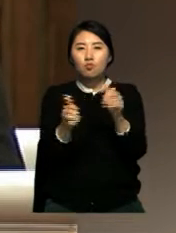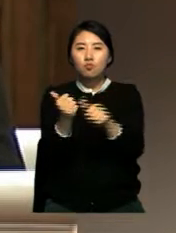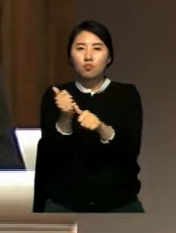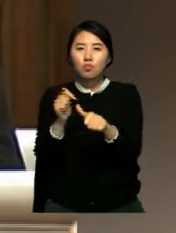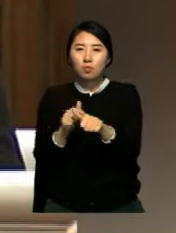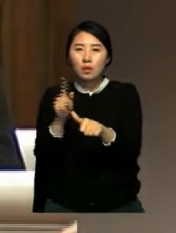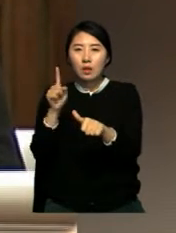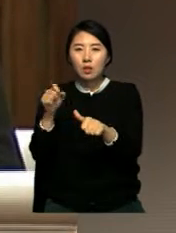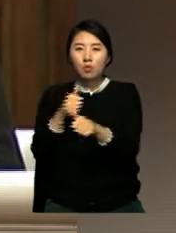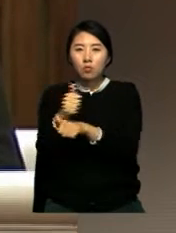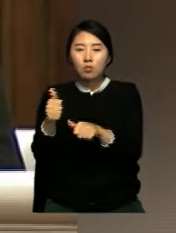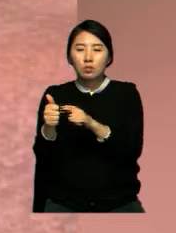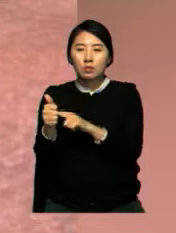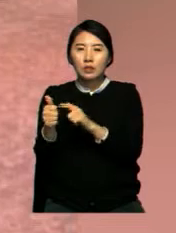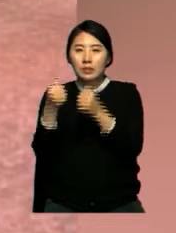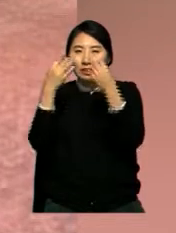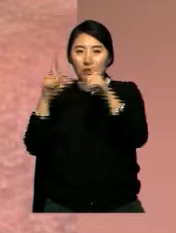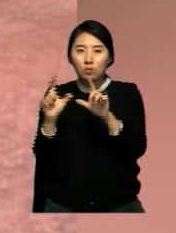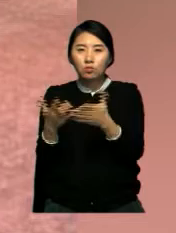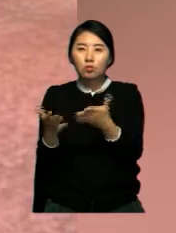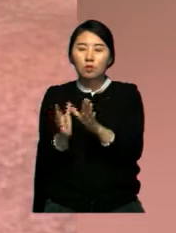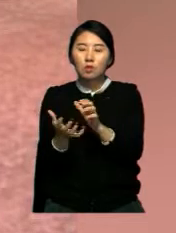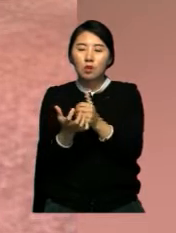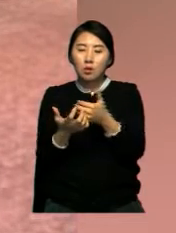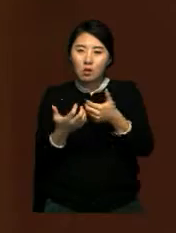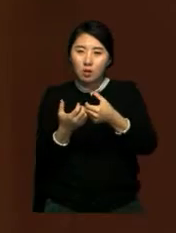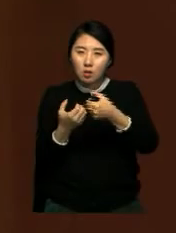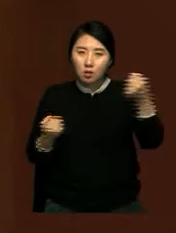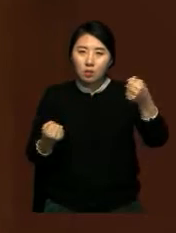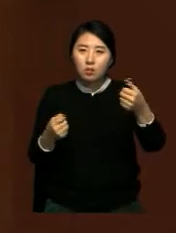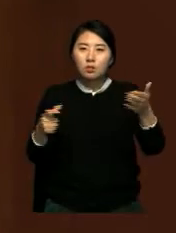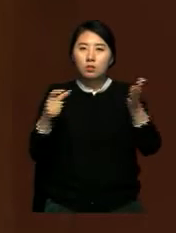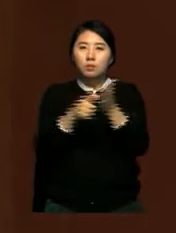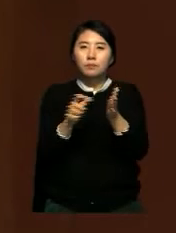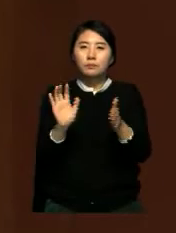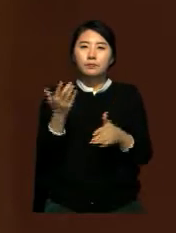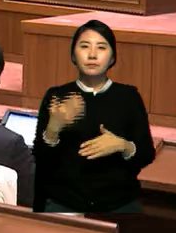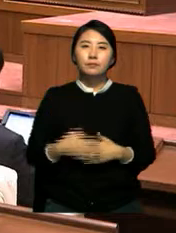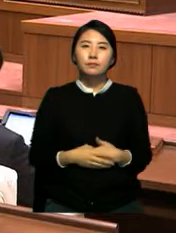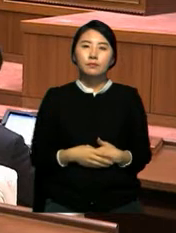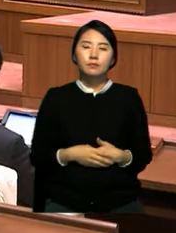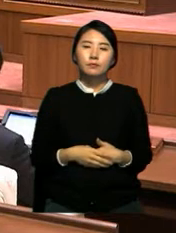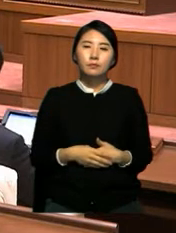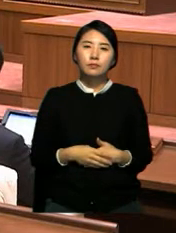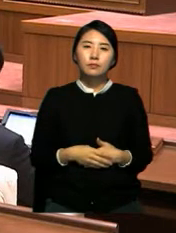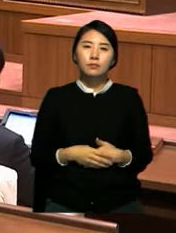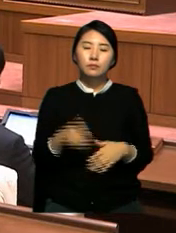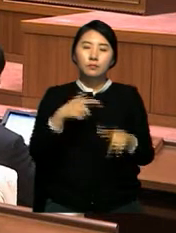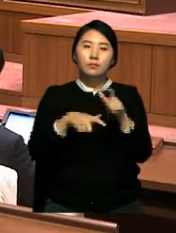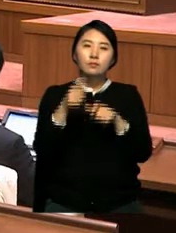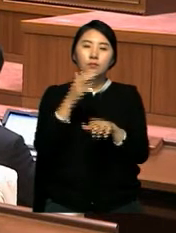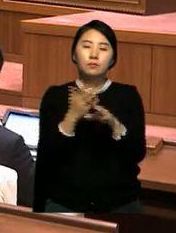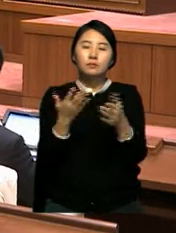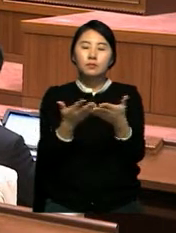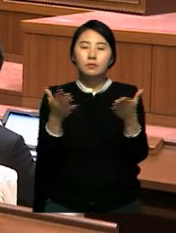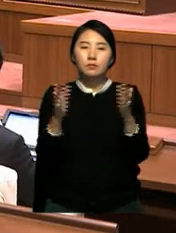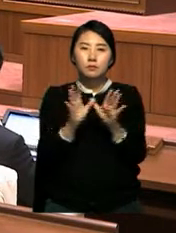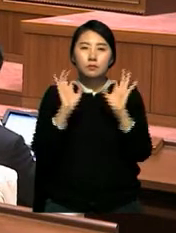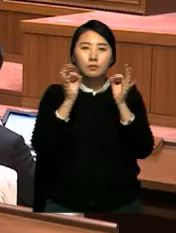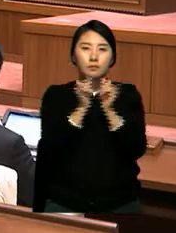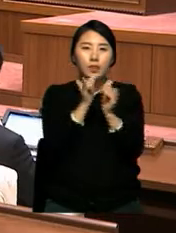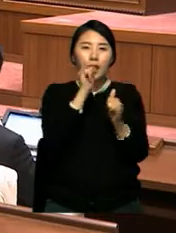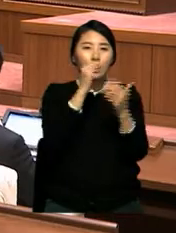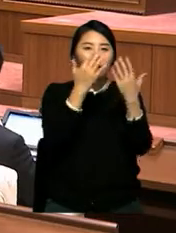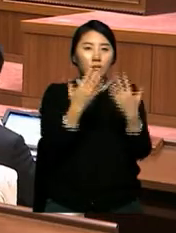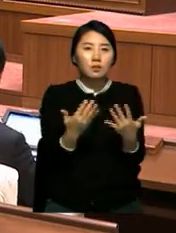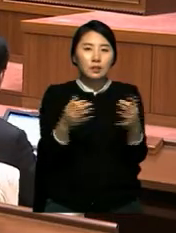1개 위원장을 새누리 로 가져간다는 내용이 기록된 것으로 알려졌습니다 더 민주 측은 김 모 의원